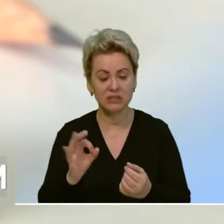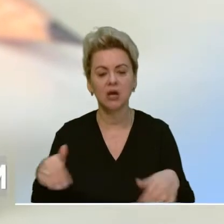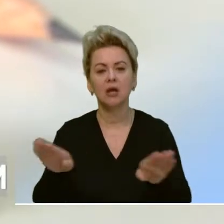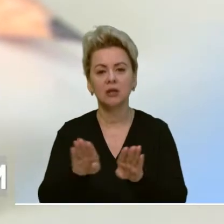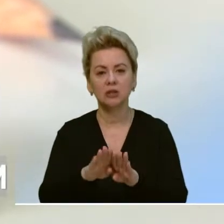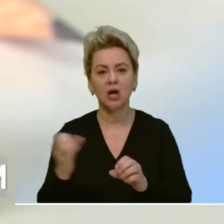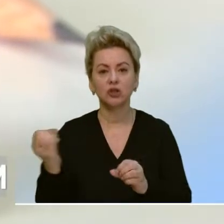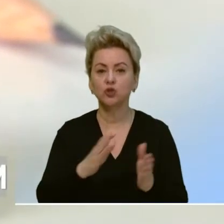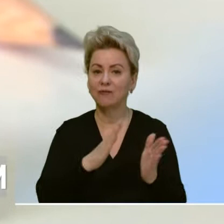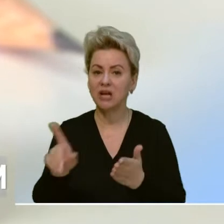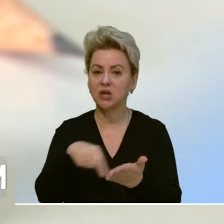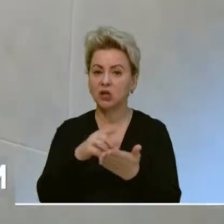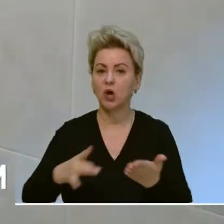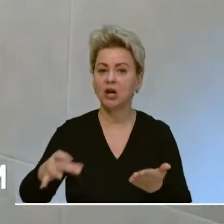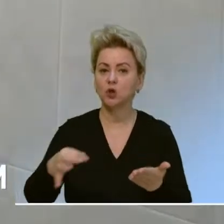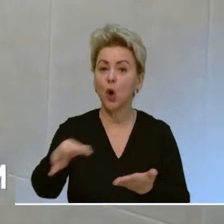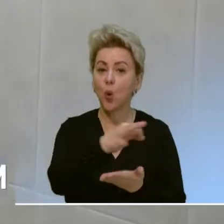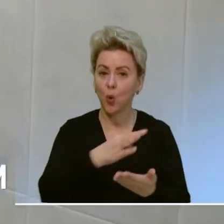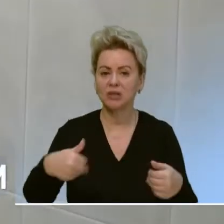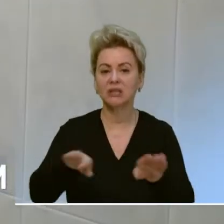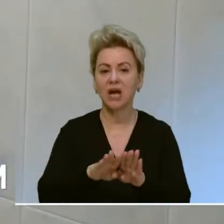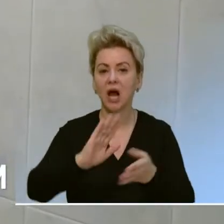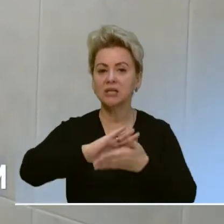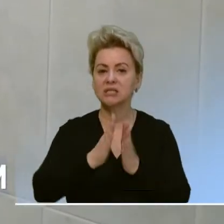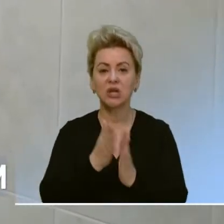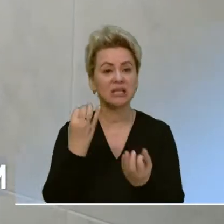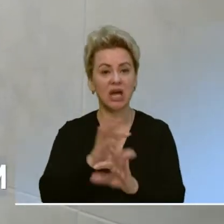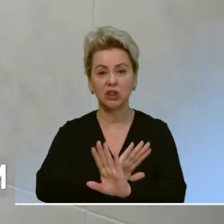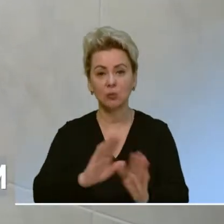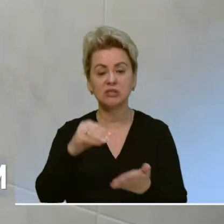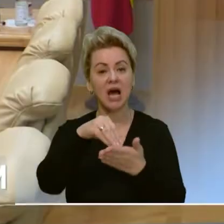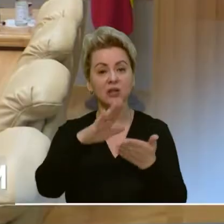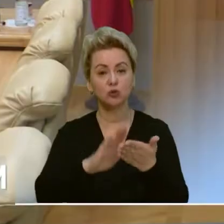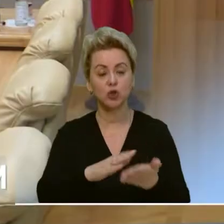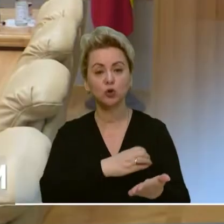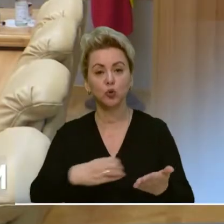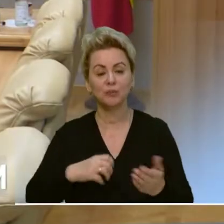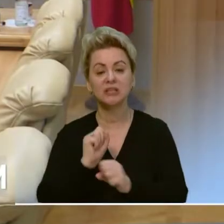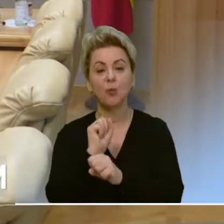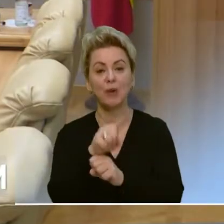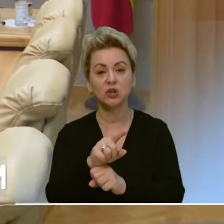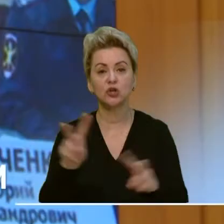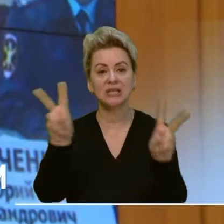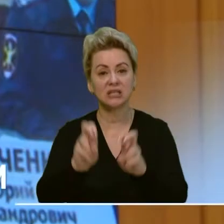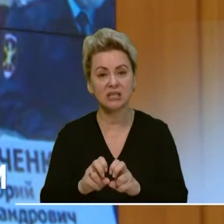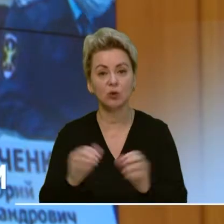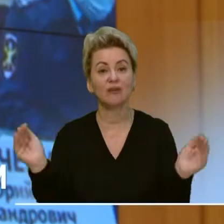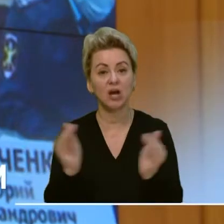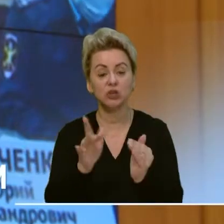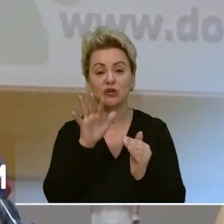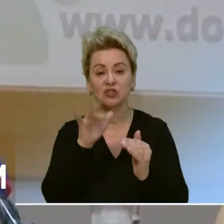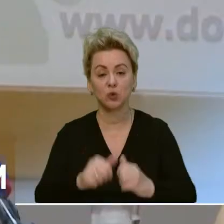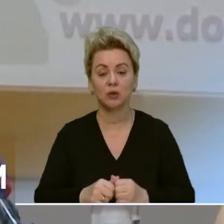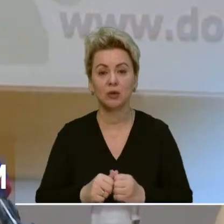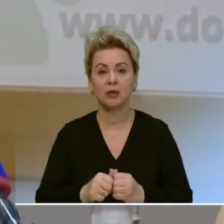Также еще в ряде городов и районов области. Такая ситуация недопустима, отмечает губернатор. И поручает разобраться в ней в кратчайшие